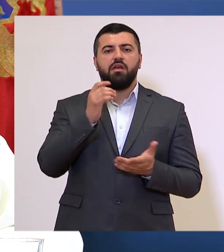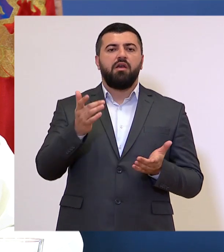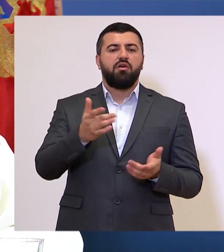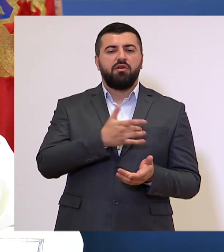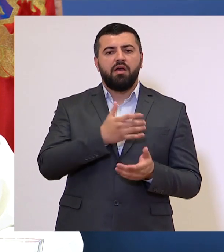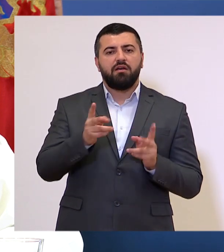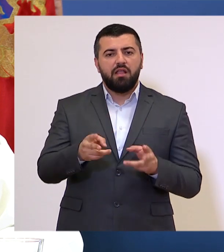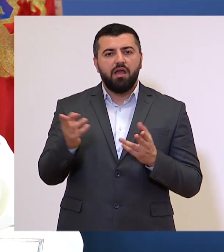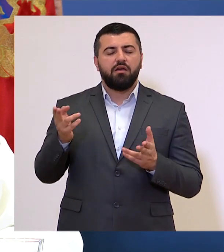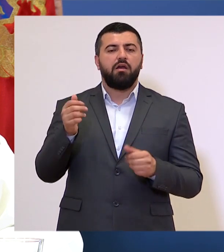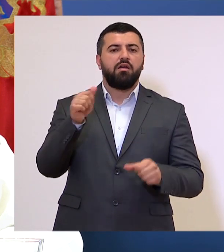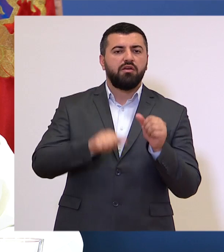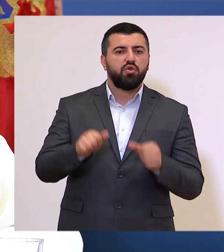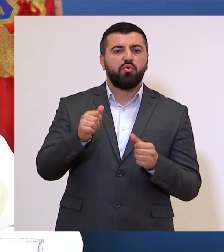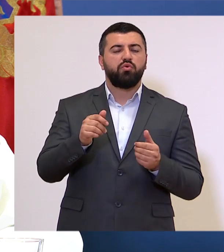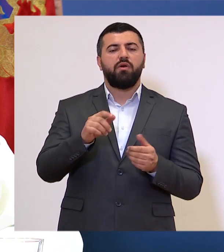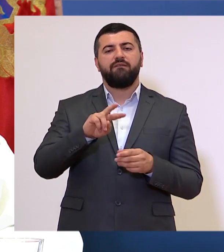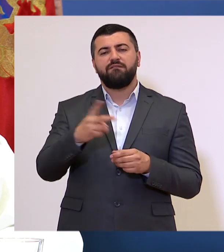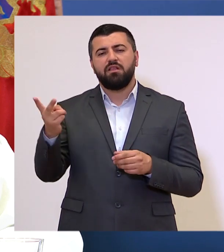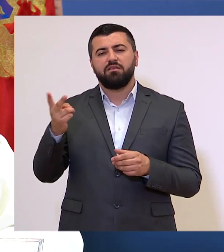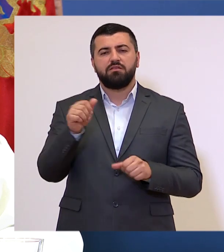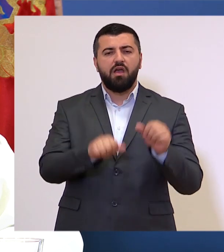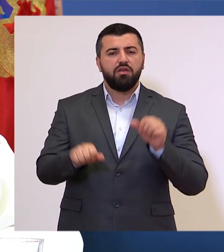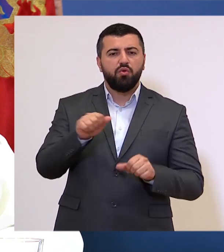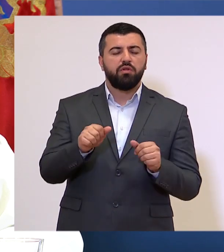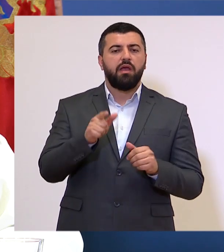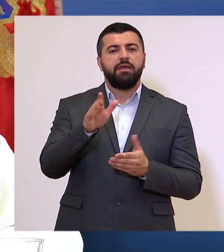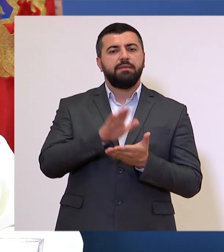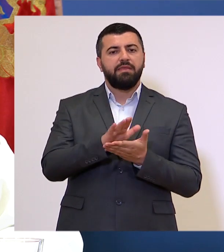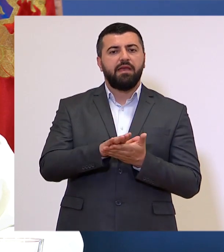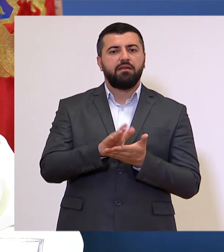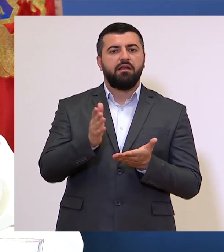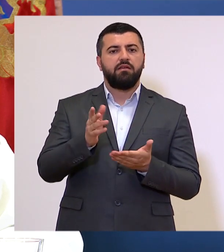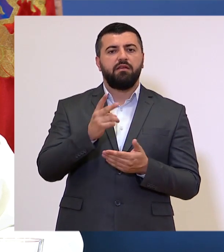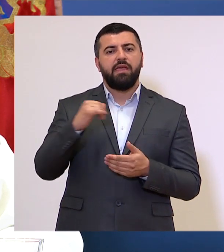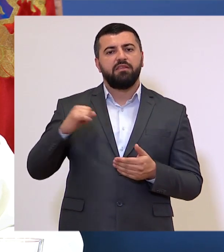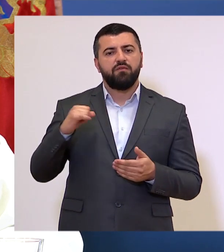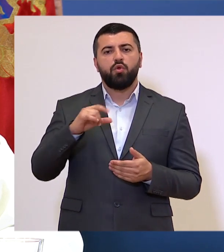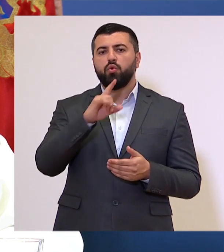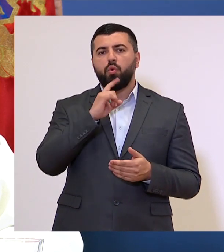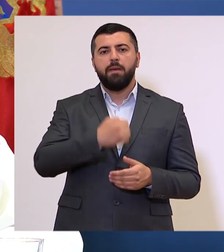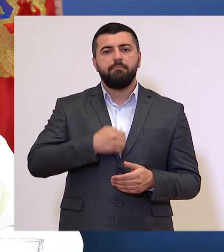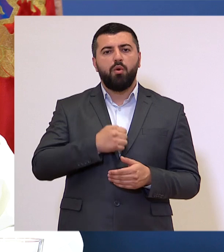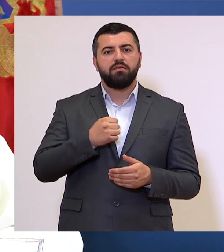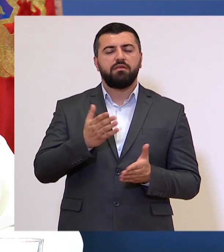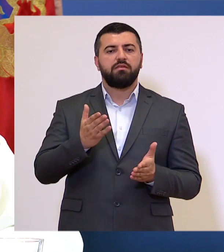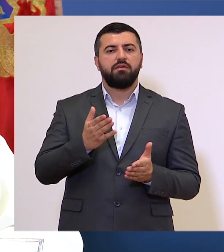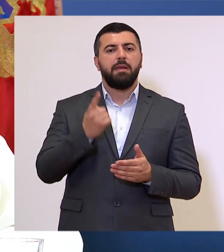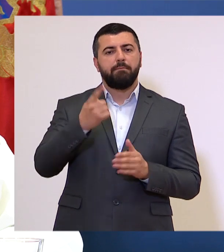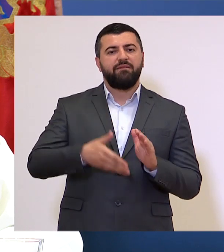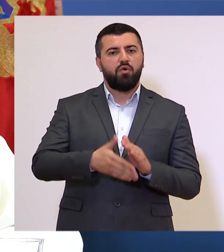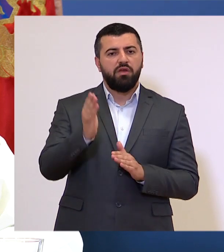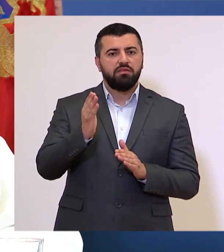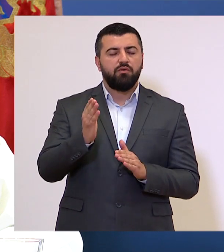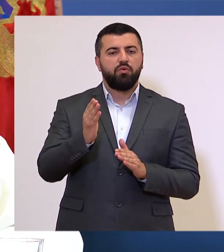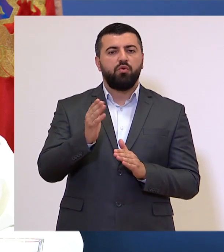dojke, endokrinu hirurgiju, digestivnu i grudnu. Iz tog spiska interesovaćete se koji bolesnici idu prvi. Pa prvo idu oni